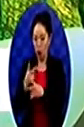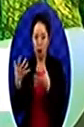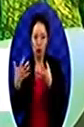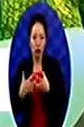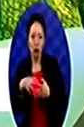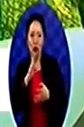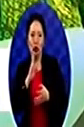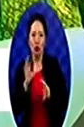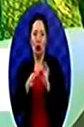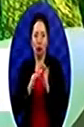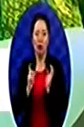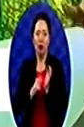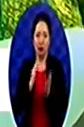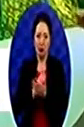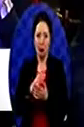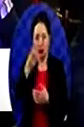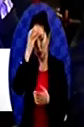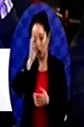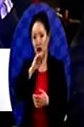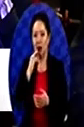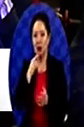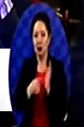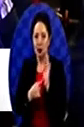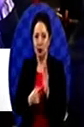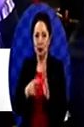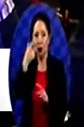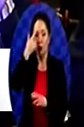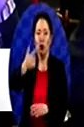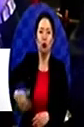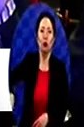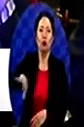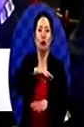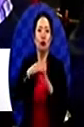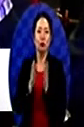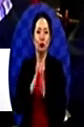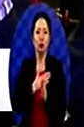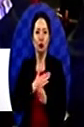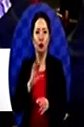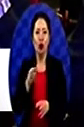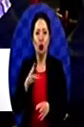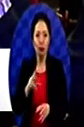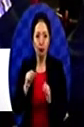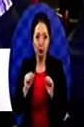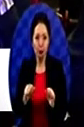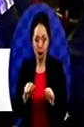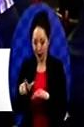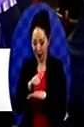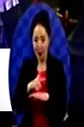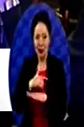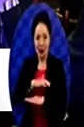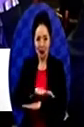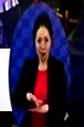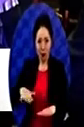гэдгийг төрийн тэргүүн сануллаа. Монголын нийт ард түмний өмч болсон газрын хэвлэх баялагийг хэн нэгэнд